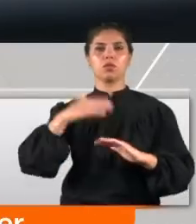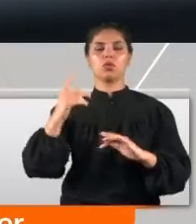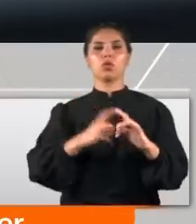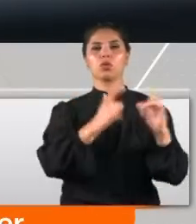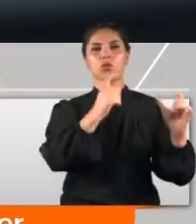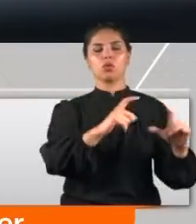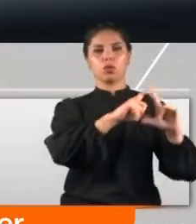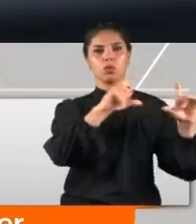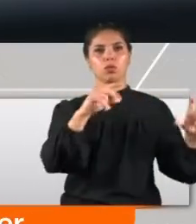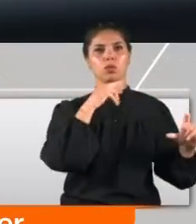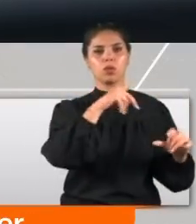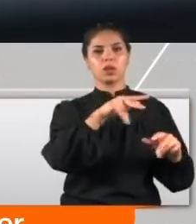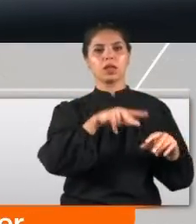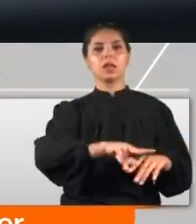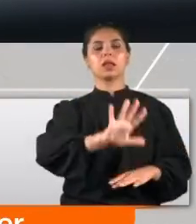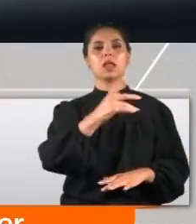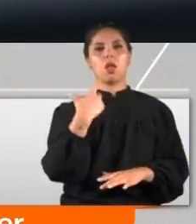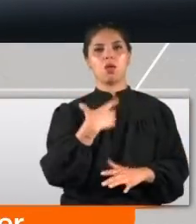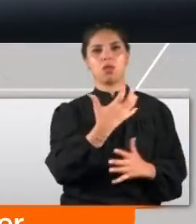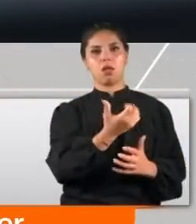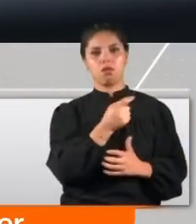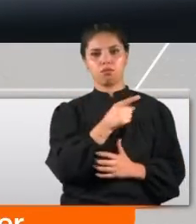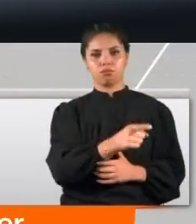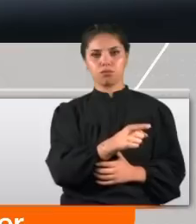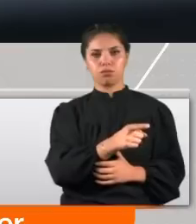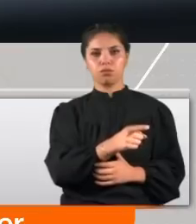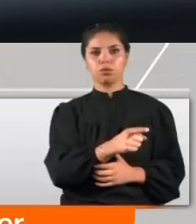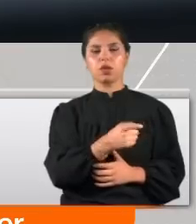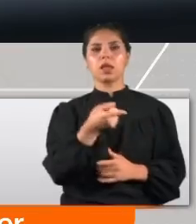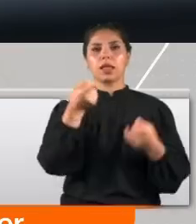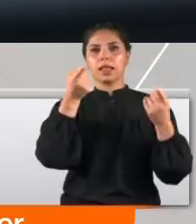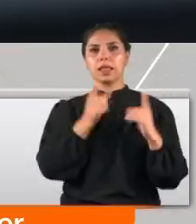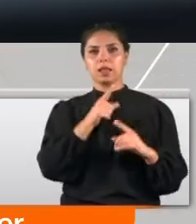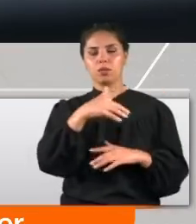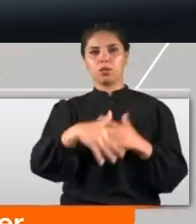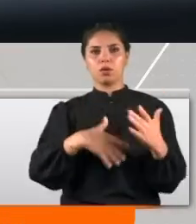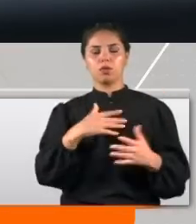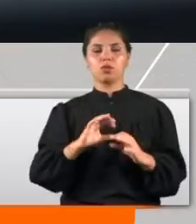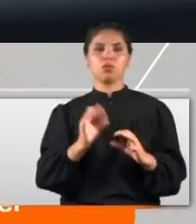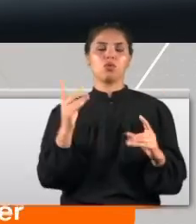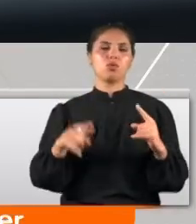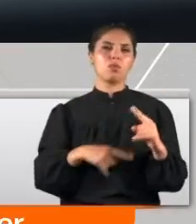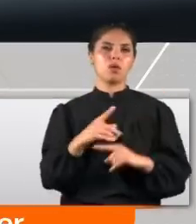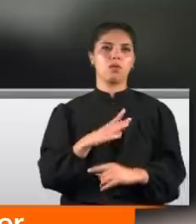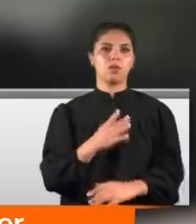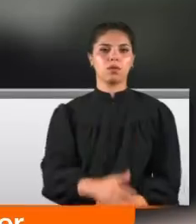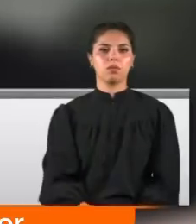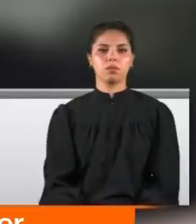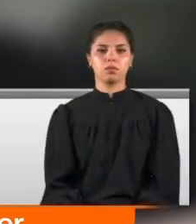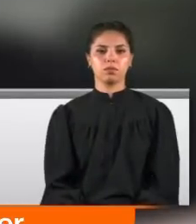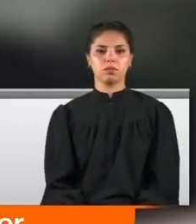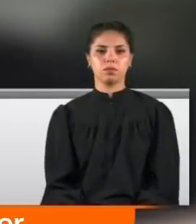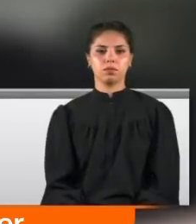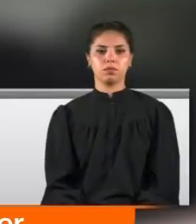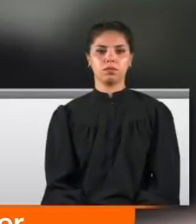Gürcistan plakasının ikiz değil, özel olarak alındığı ortaya çıktı. Yetkililer de bu karışıklığa çözüm bulmaya çalışıyor. İşte bu